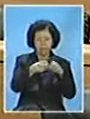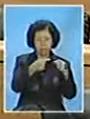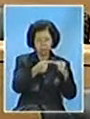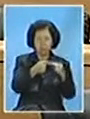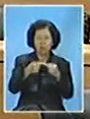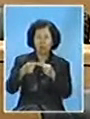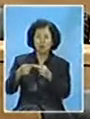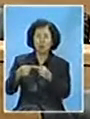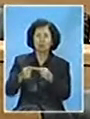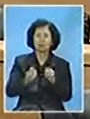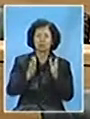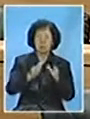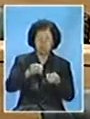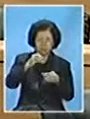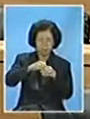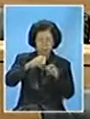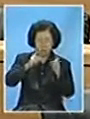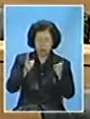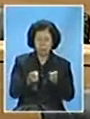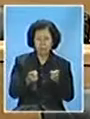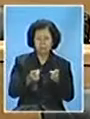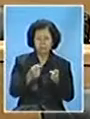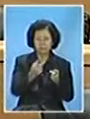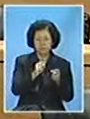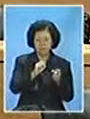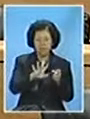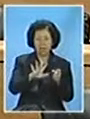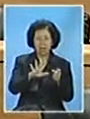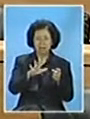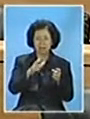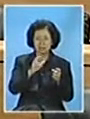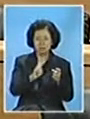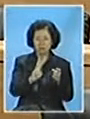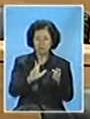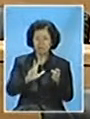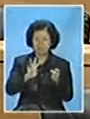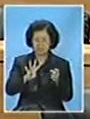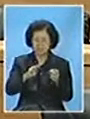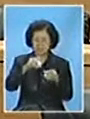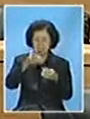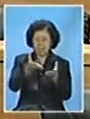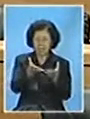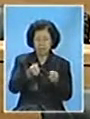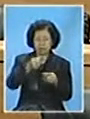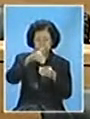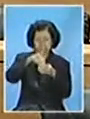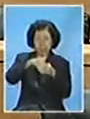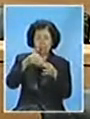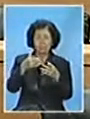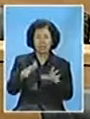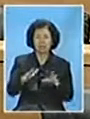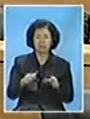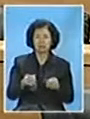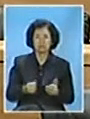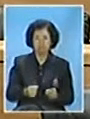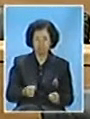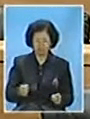ในวงเล็บหากว่าคนในวงเล็บ15วงเล็บ2 3 4ได้รับเลือกขึ้นมาเนี่ยแล้วเขาพ้นจ